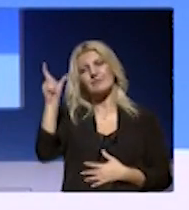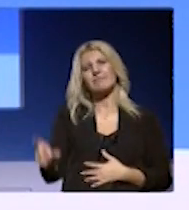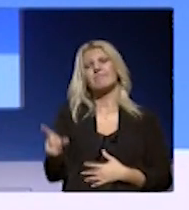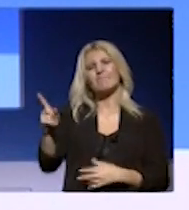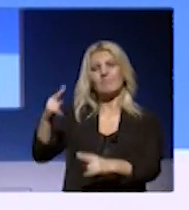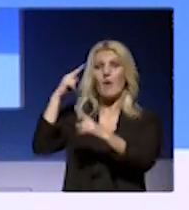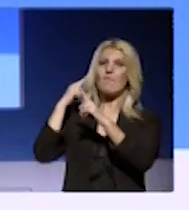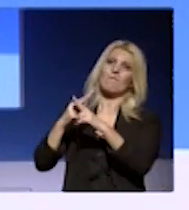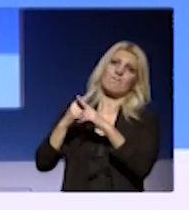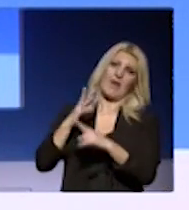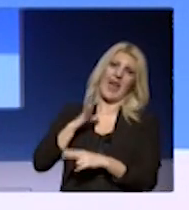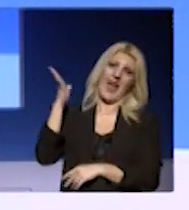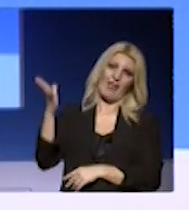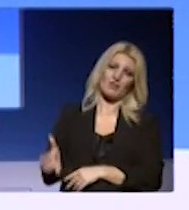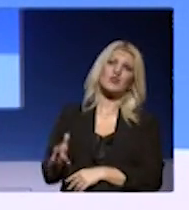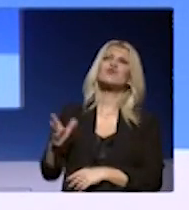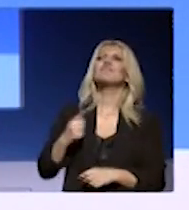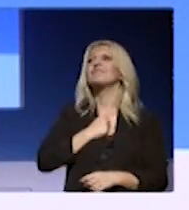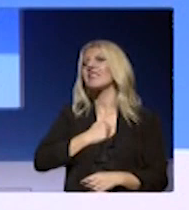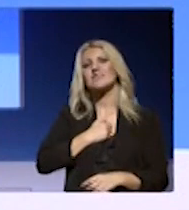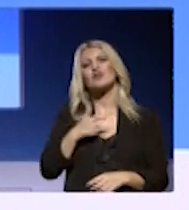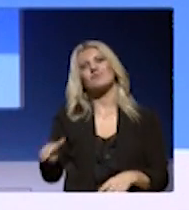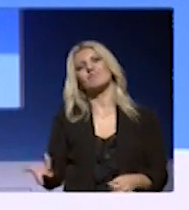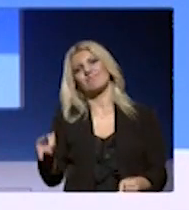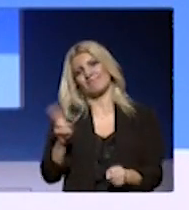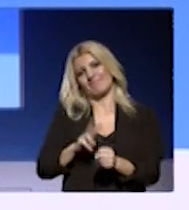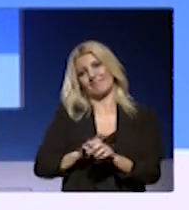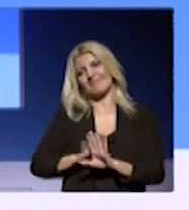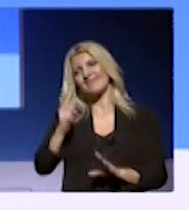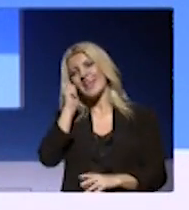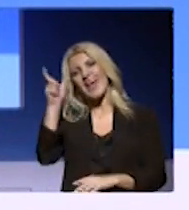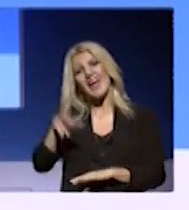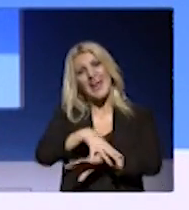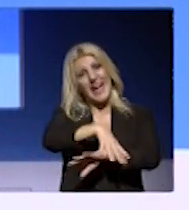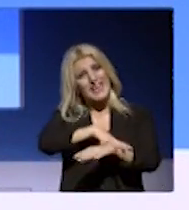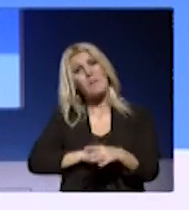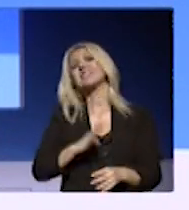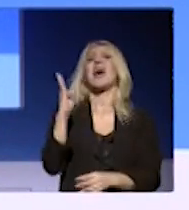άνθρωπο, ο οποίος δεν είναι πια μαζί μας, στον καπετάν Βασίλη Κωνσταντακόπουλο.